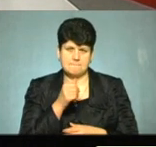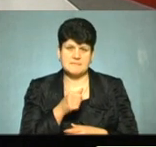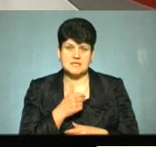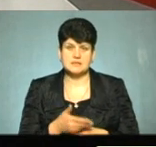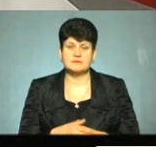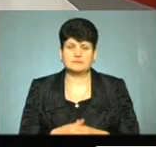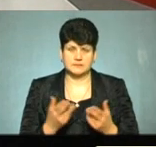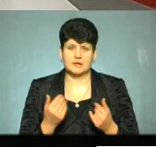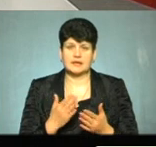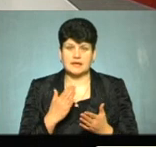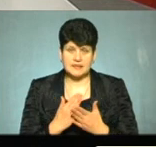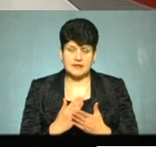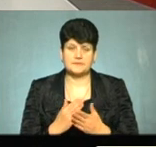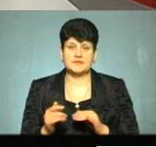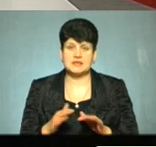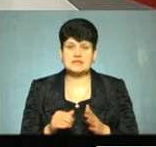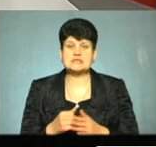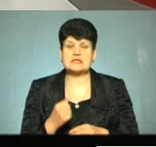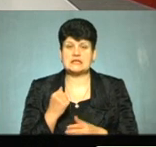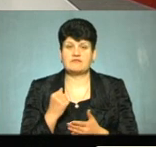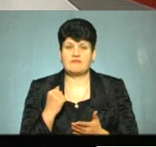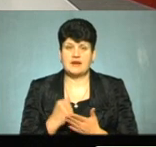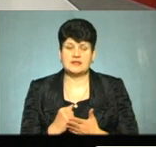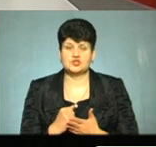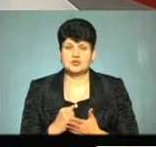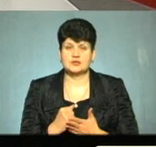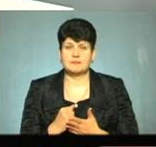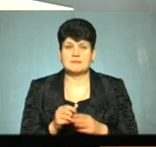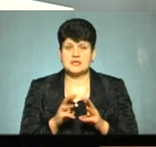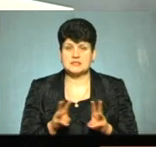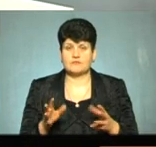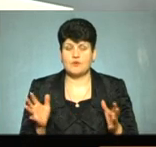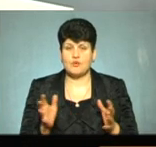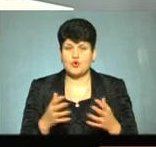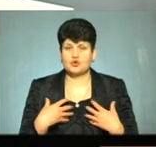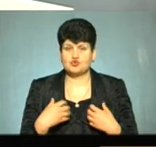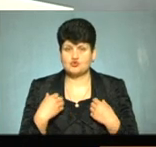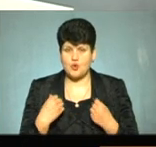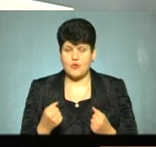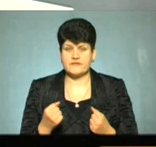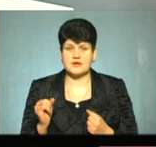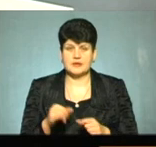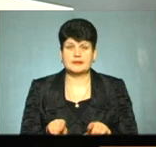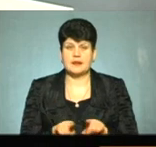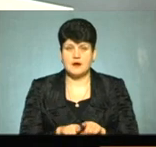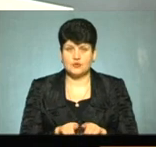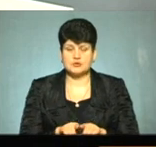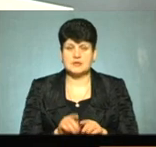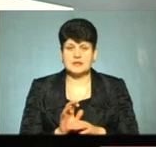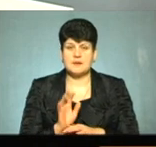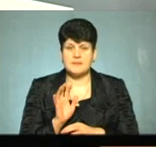місяців? Так, є алгоритм дій, затверджений і Міністерством охорони здоров'я, і